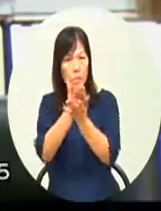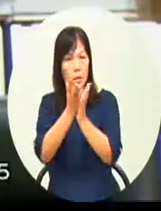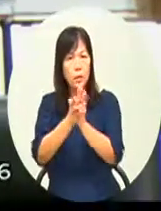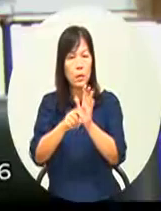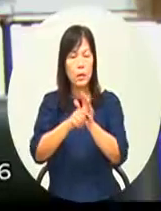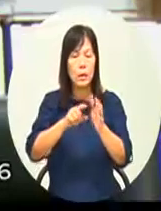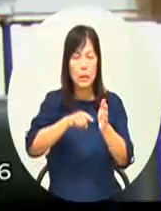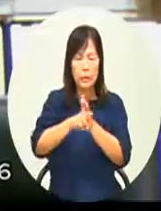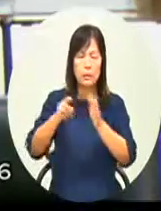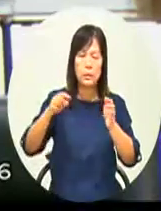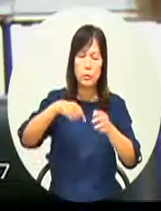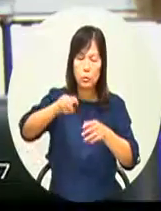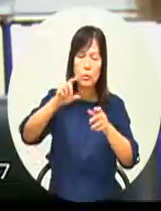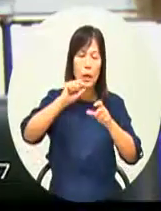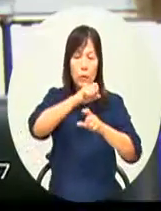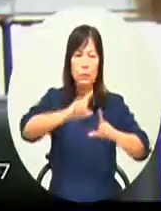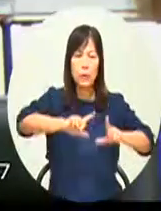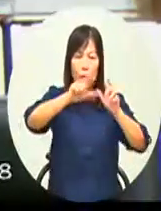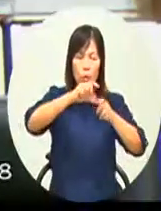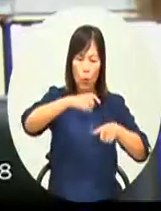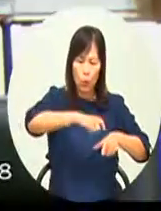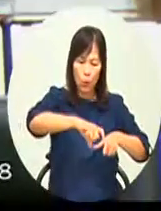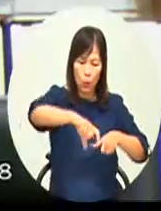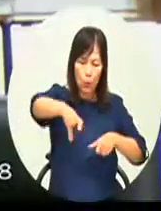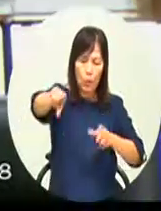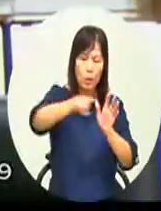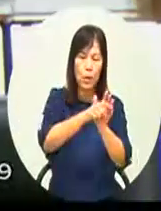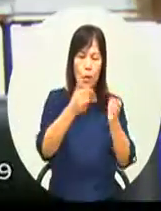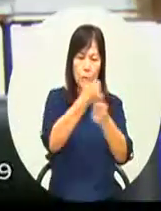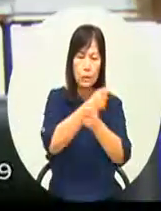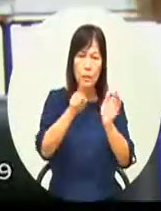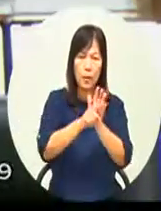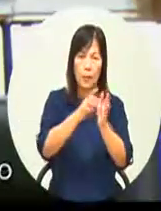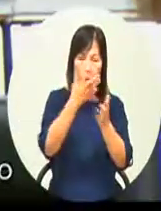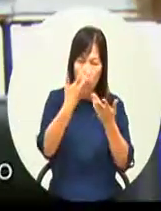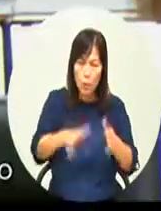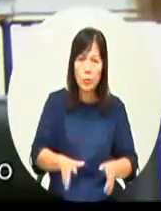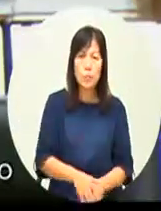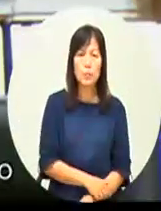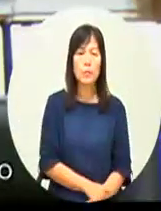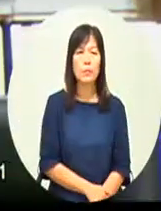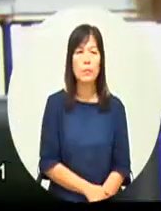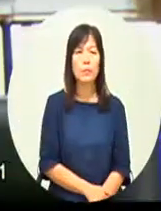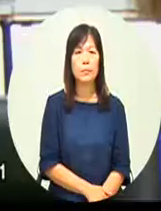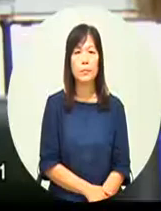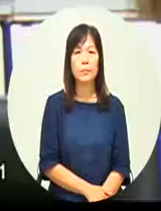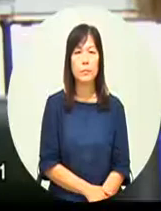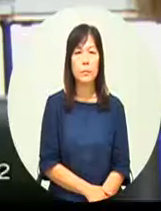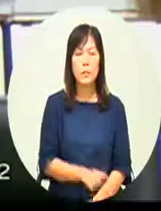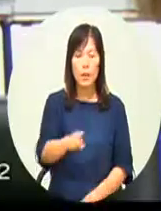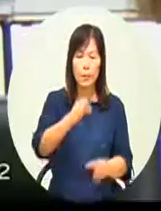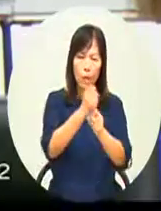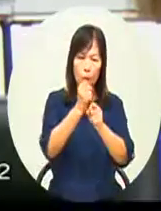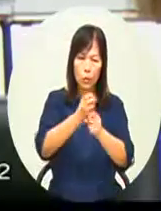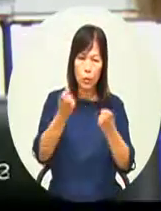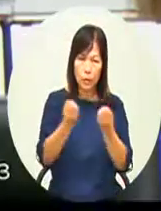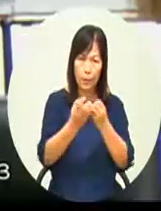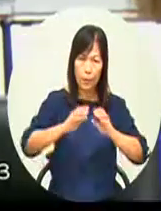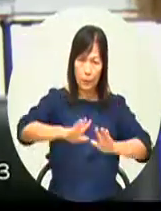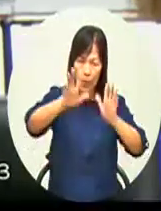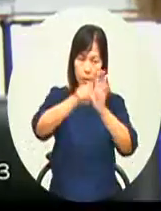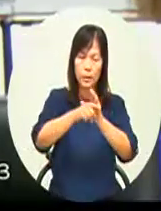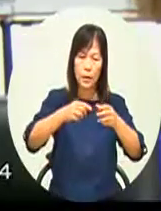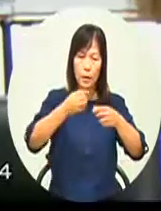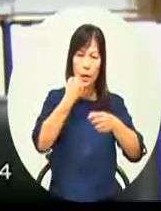台东，其实沿线很多的产业代表产业的发展跟南横公